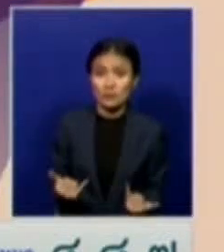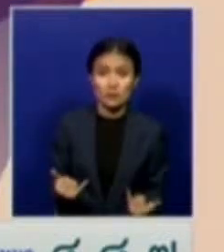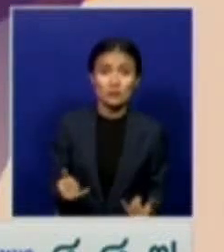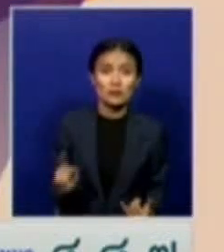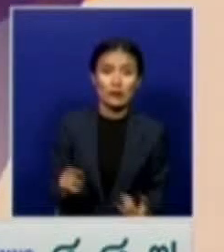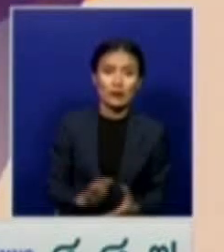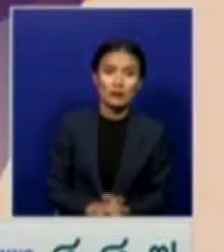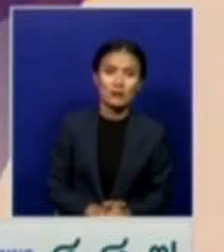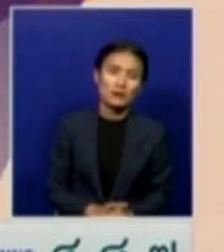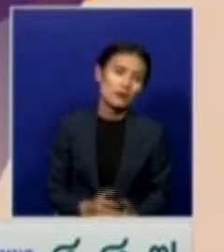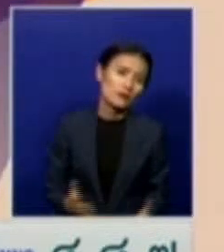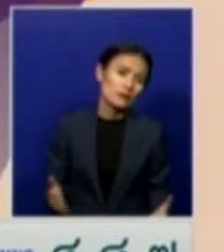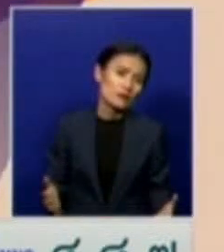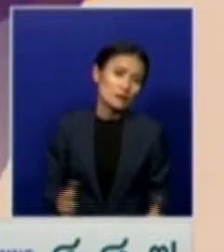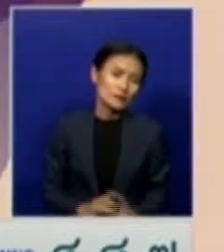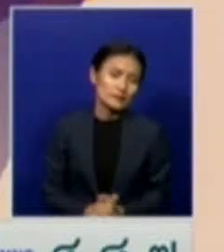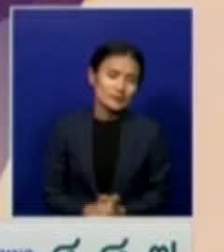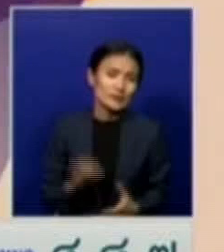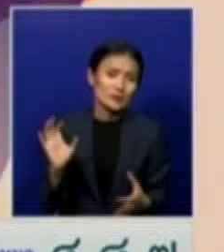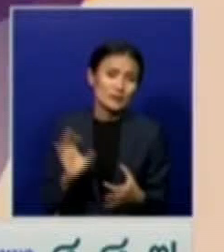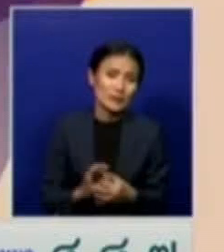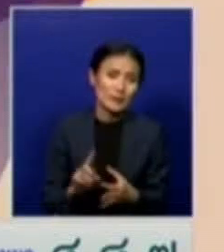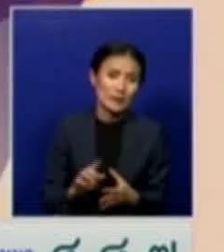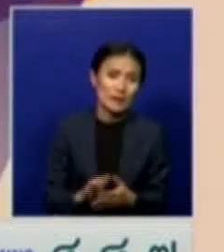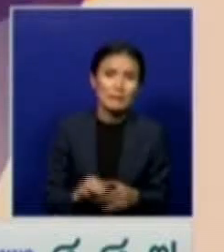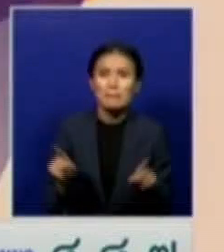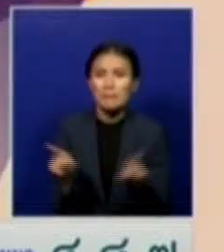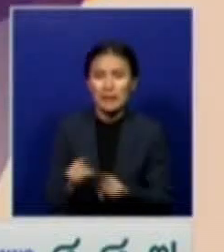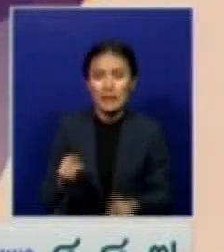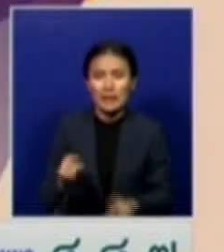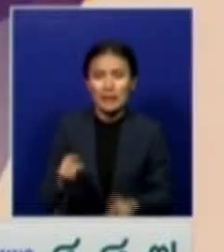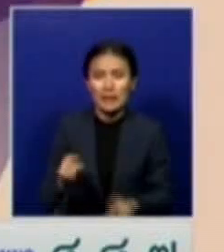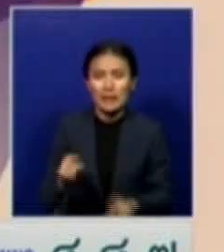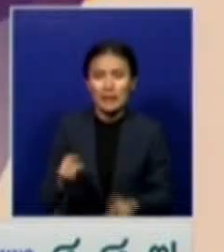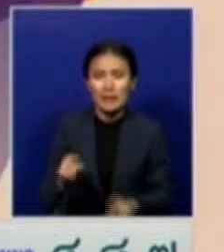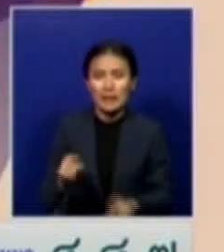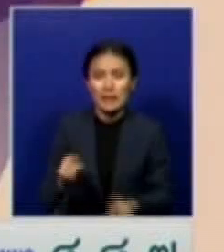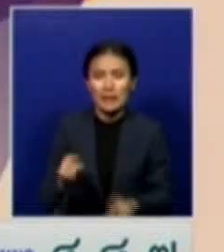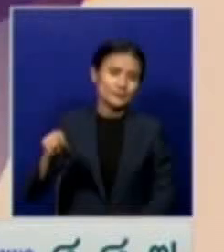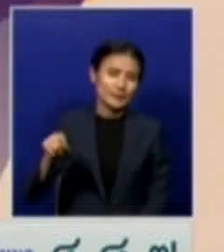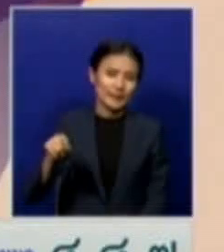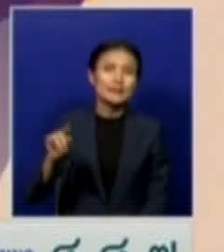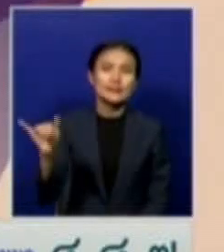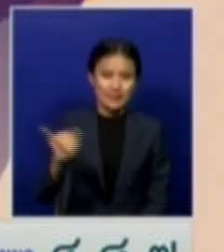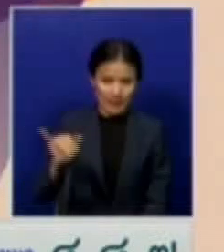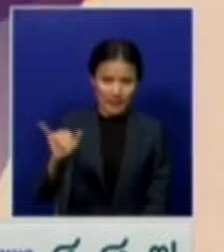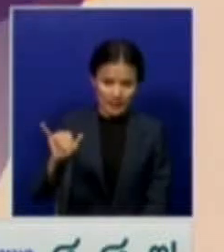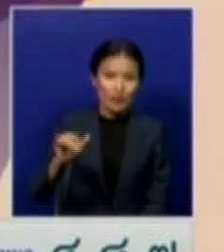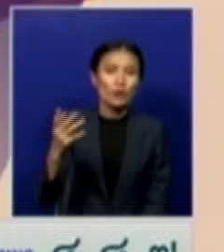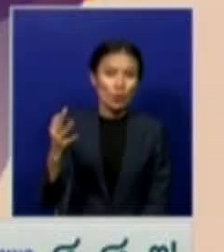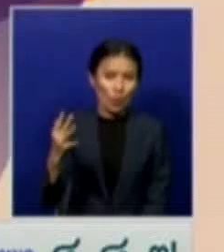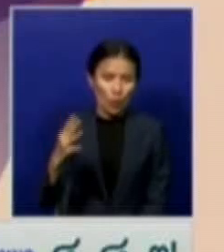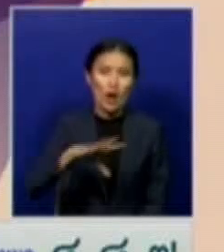กับ old abnormal หรือความผิดปกติหลงยุคแบบเดิม ๆอีกคนหนึ่งนะเป็นอดีตรัฐม